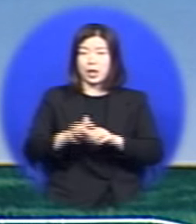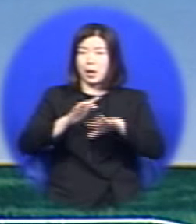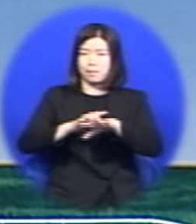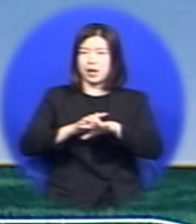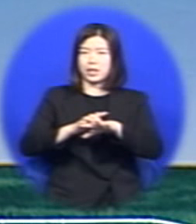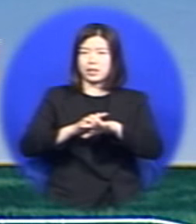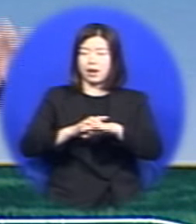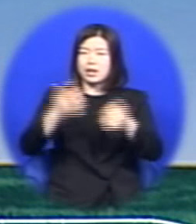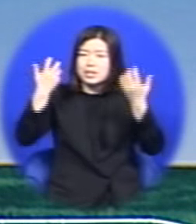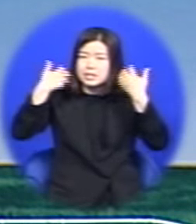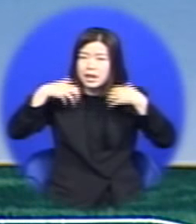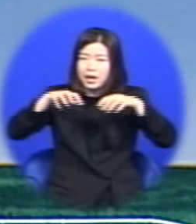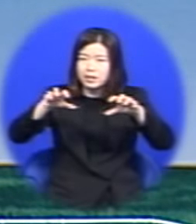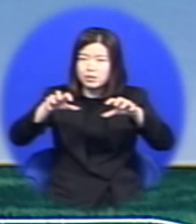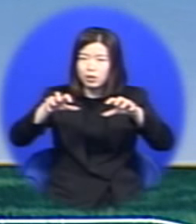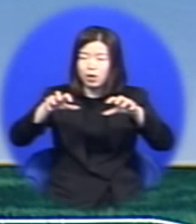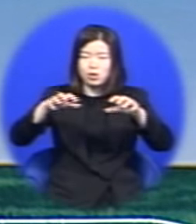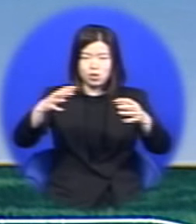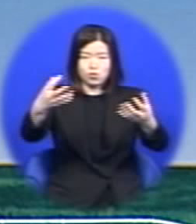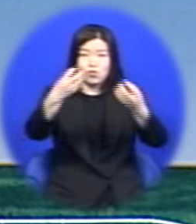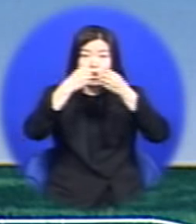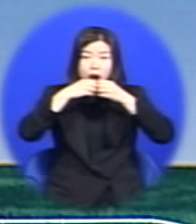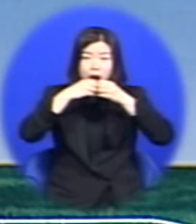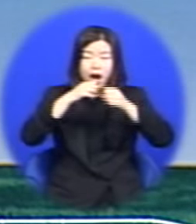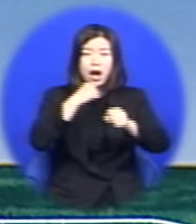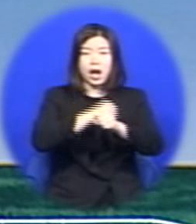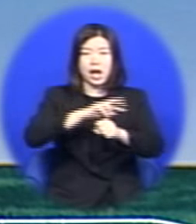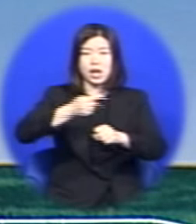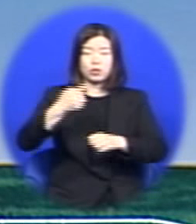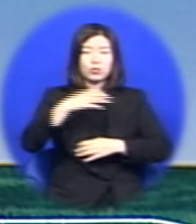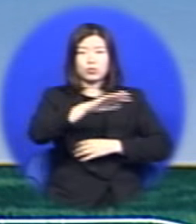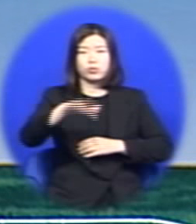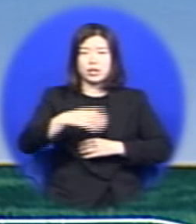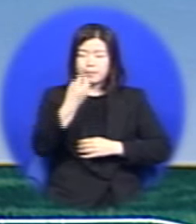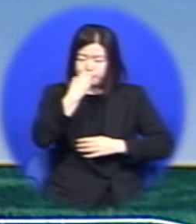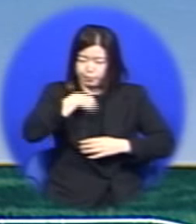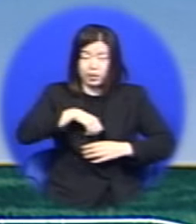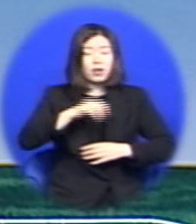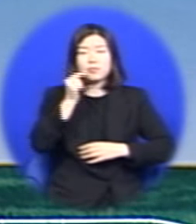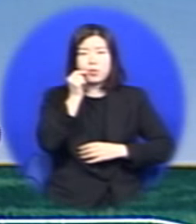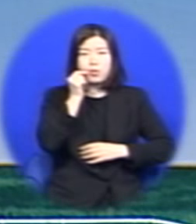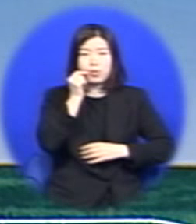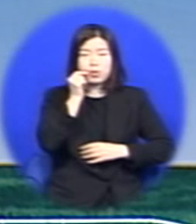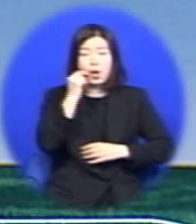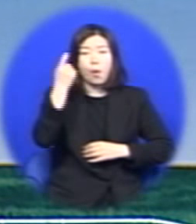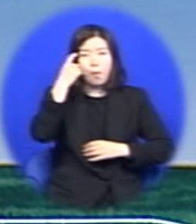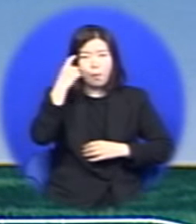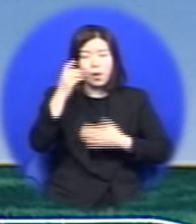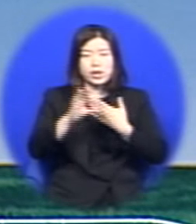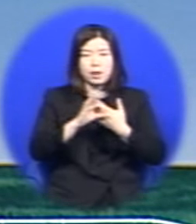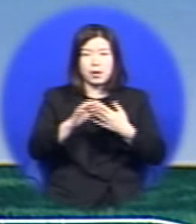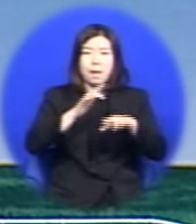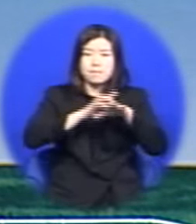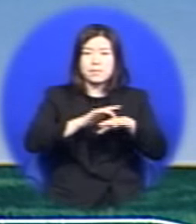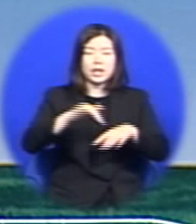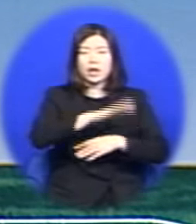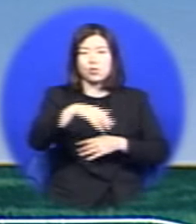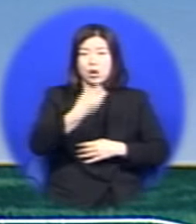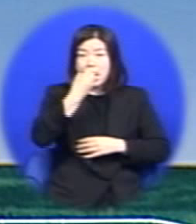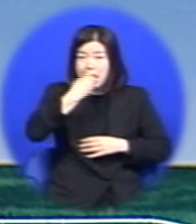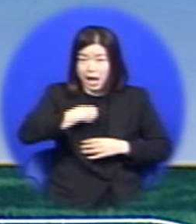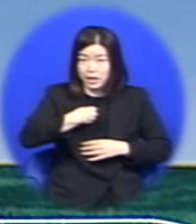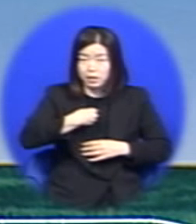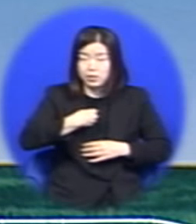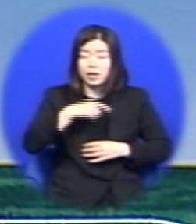마귀가 사자처럼 우리를 삼키려고 해도 우리를 삼킬 수가 없습니다. 마귀가 우리를 삼킨다는 것은 어둠의